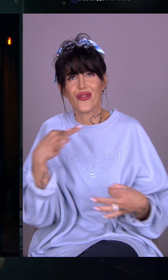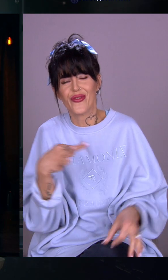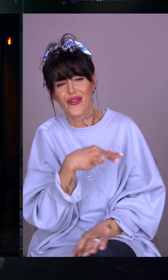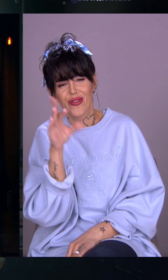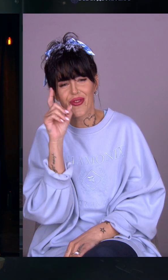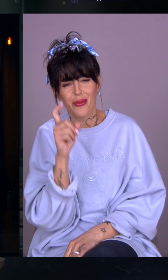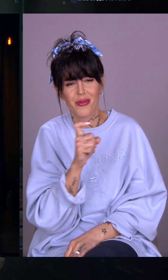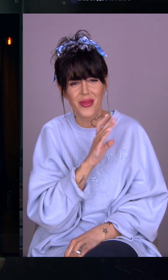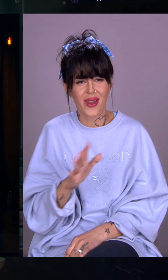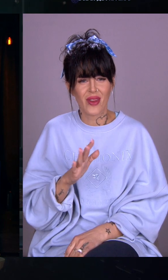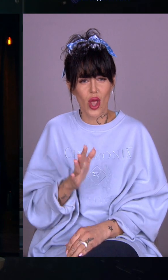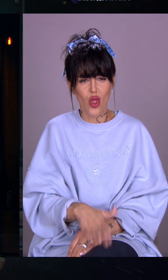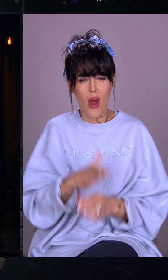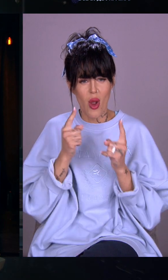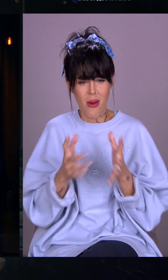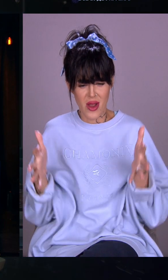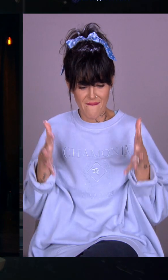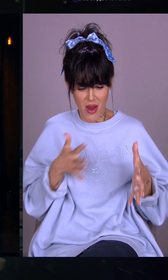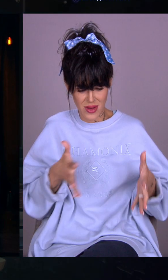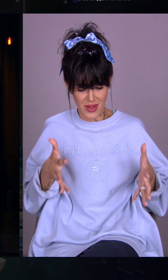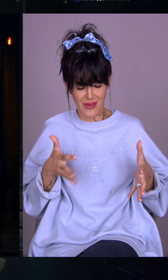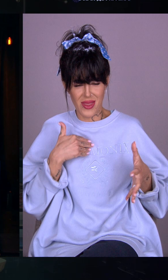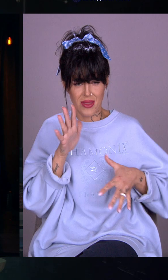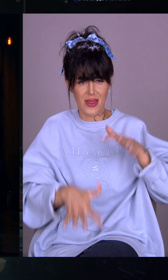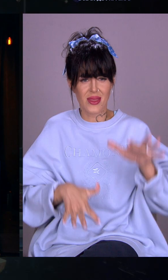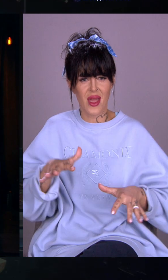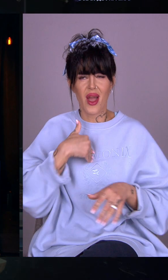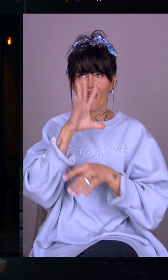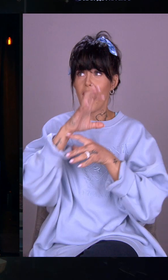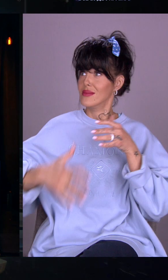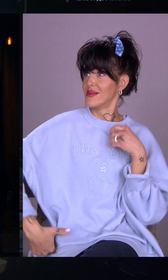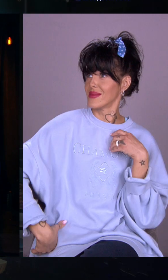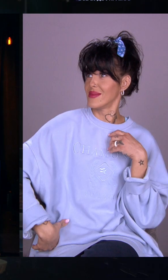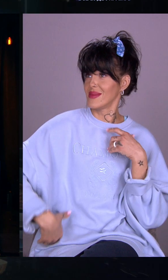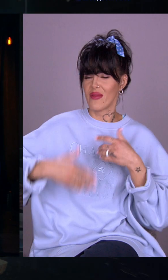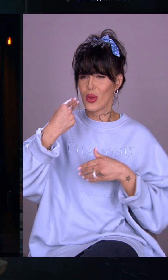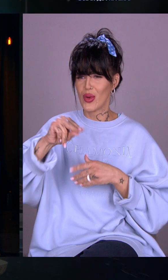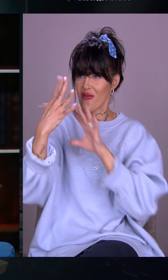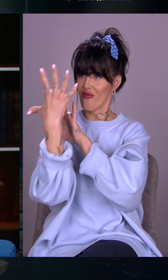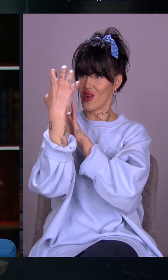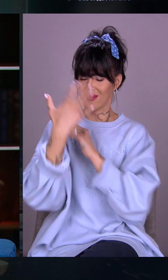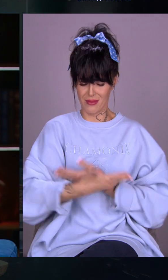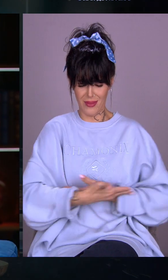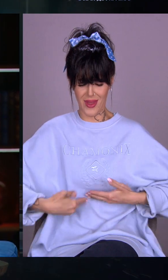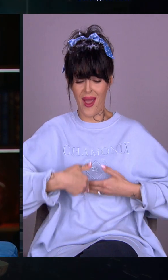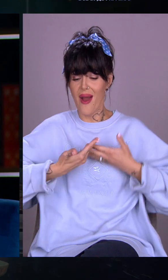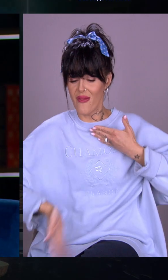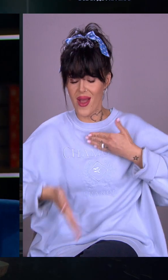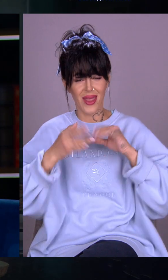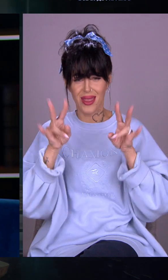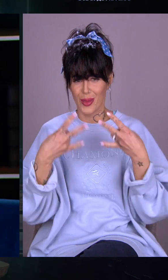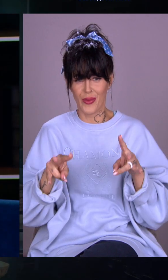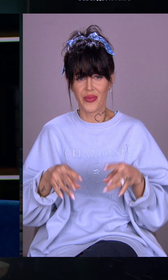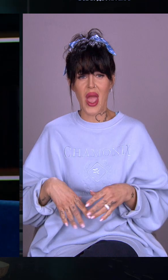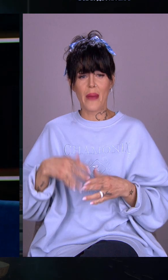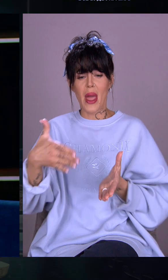І в мене отака нога була одна. Я виходжу з такий, стою на фотографії, кажу, бери по пояс. Ця машина, вона не заводиться знутрі.